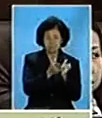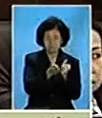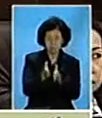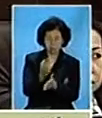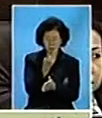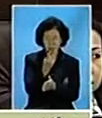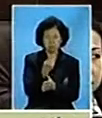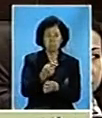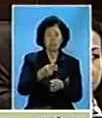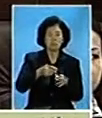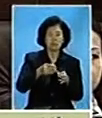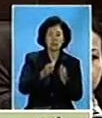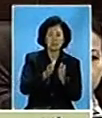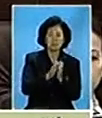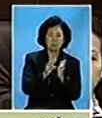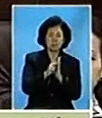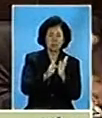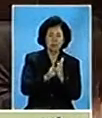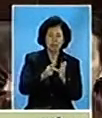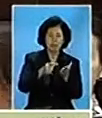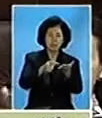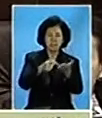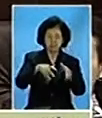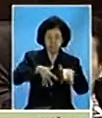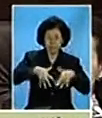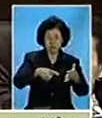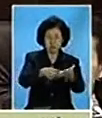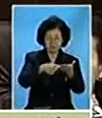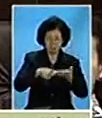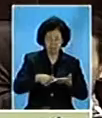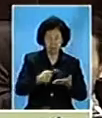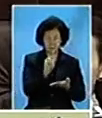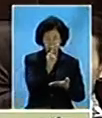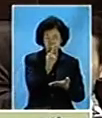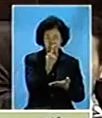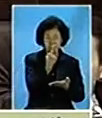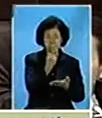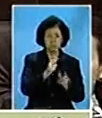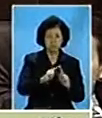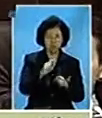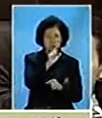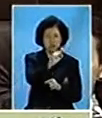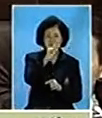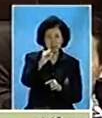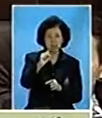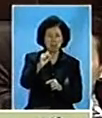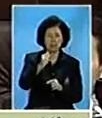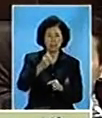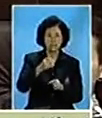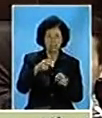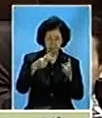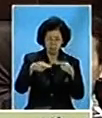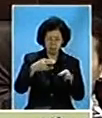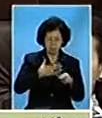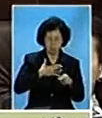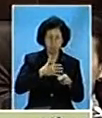ประชาชนได้เสนอเพียงฉบับเดียวแล้วก็ในชั้นการพิจารณาของสภาผู้แทนราษฎรซึ่งกับผมได้เป็นกรรมาธิการด้วยนะครับ